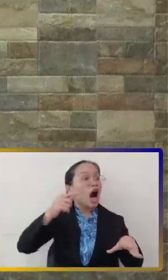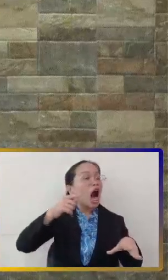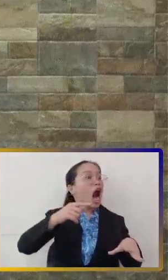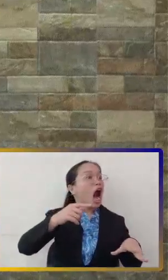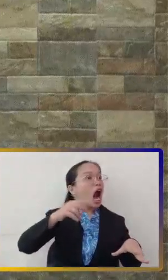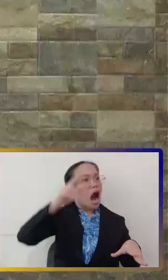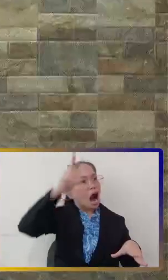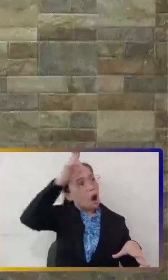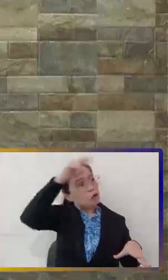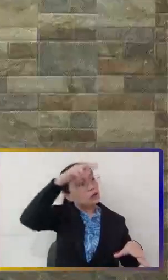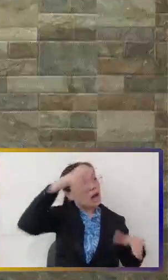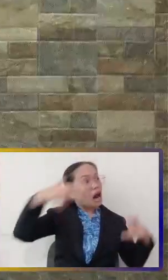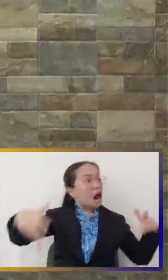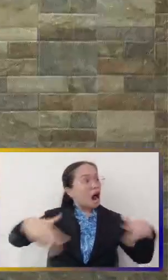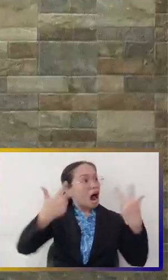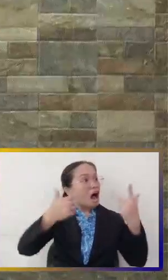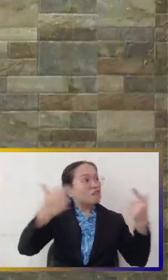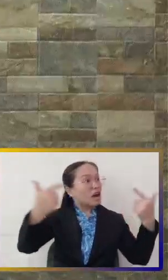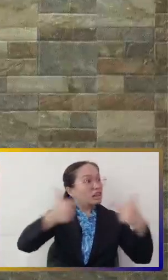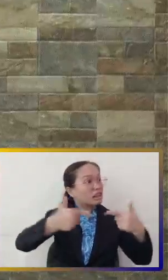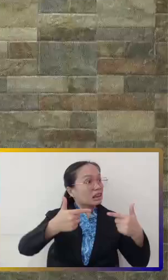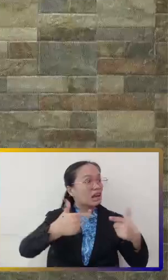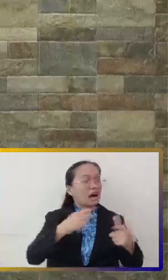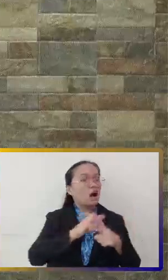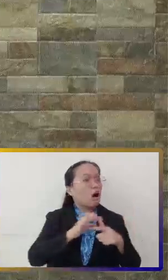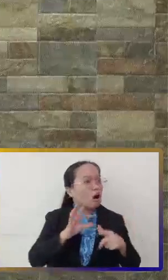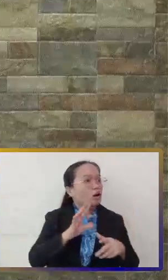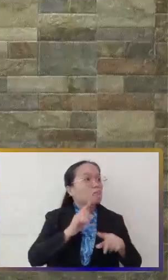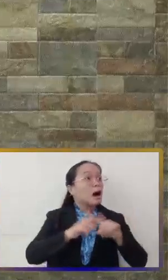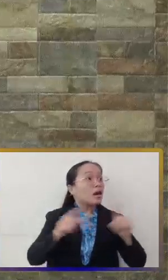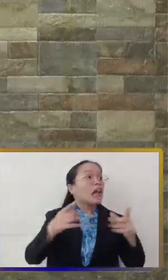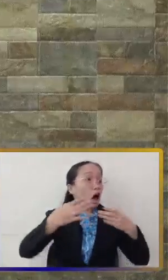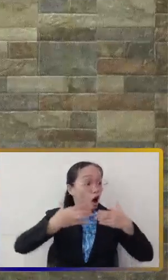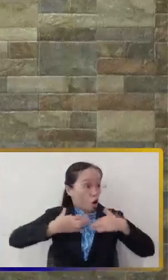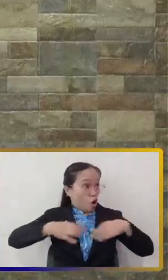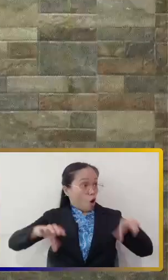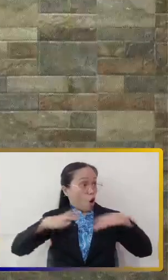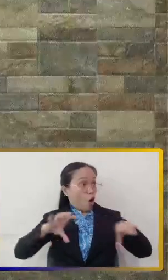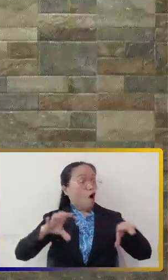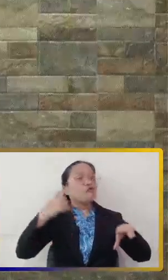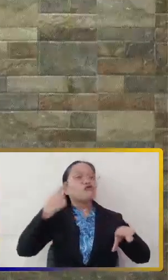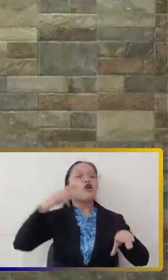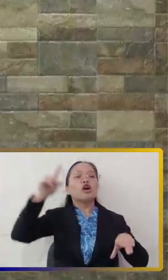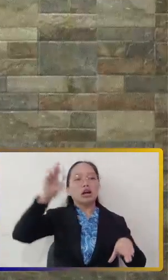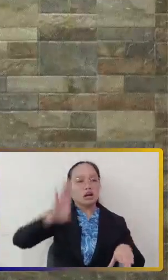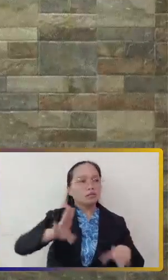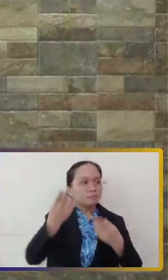Kundi damit in honor to His Holiness.